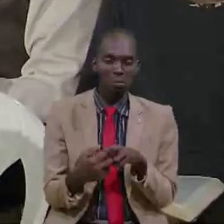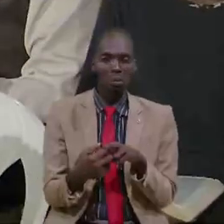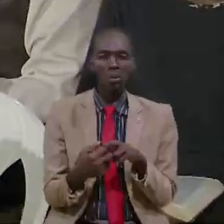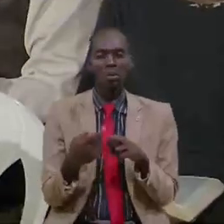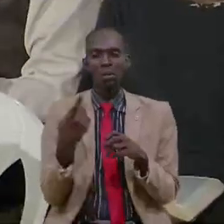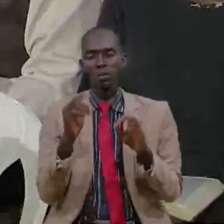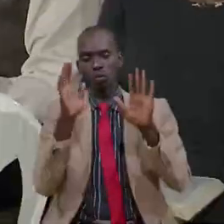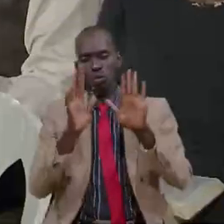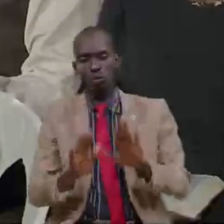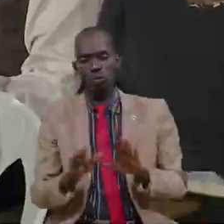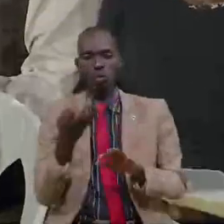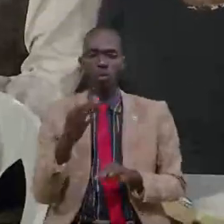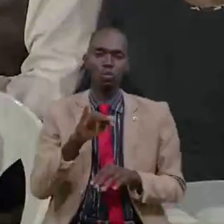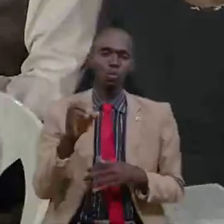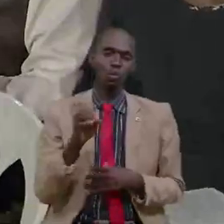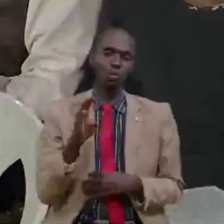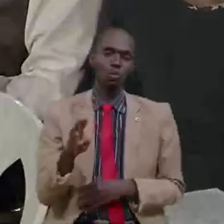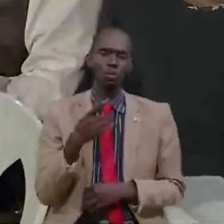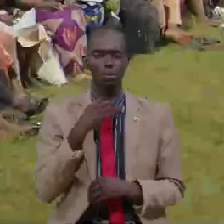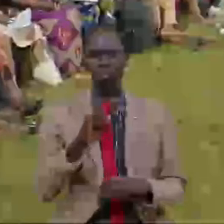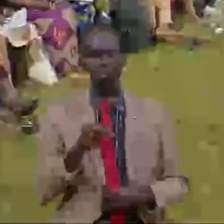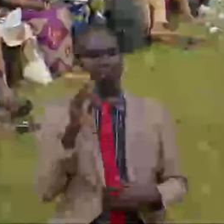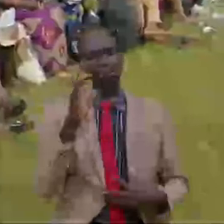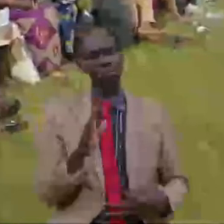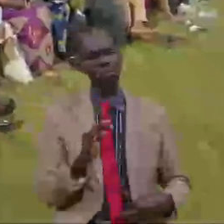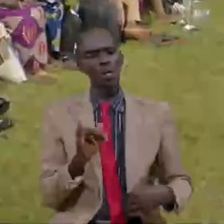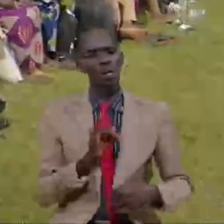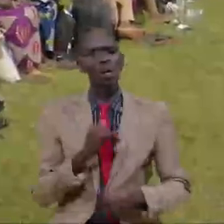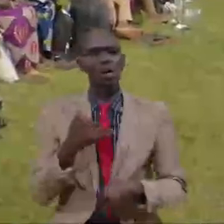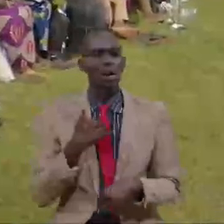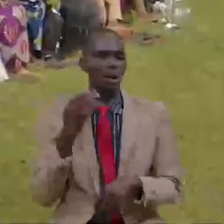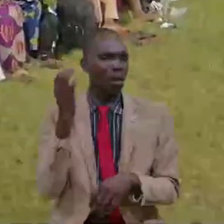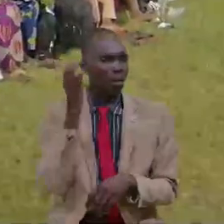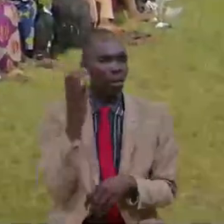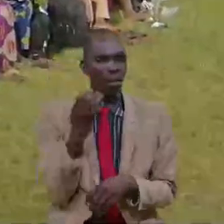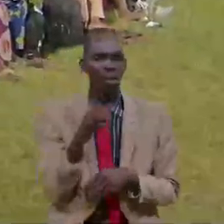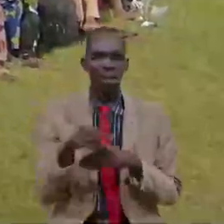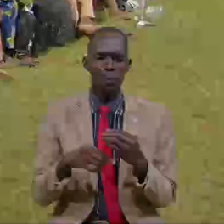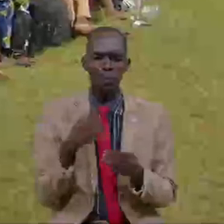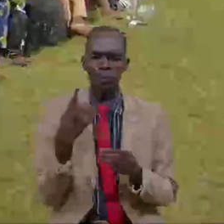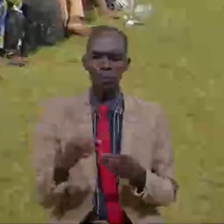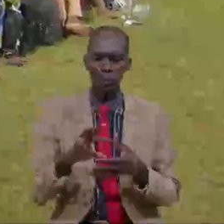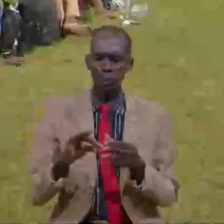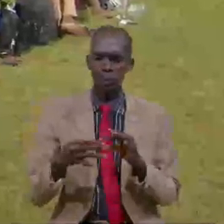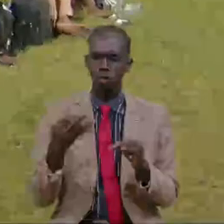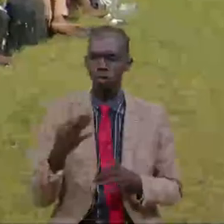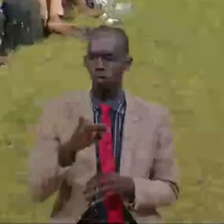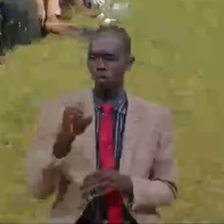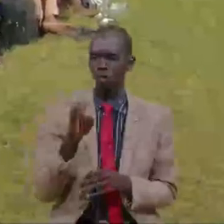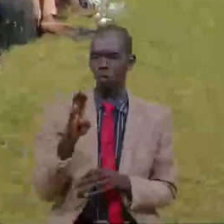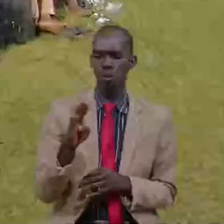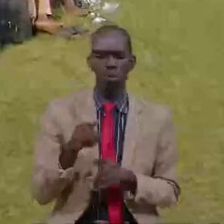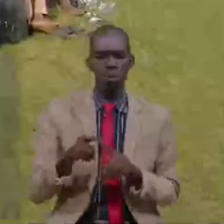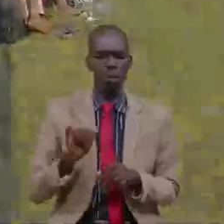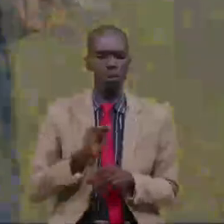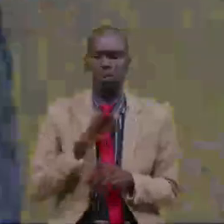ôta la captivité de Job, dit pasteur. J'ai entendu l'histoire de Job et je